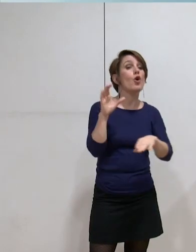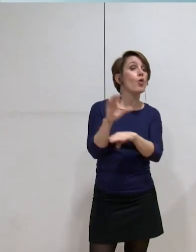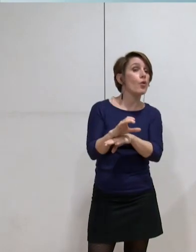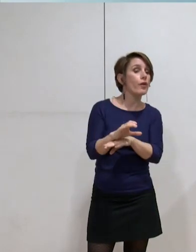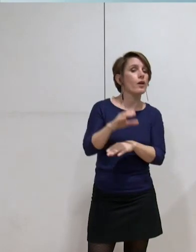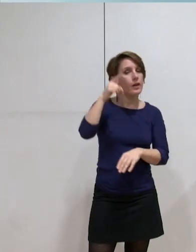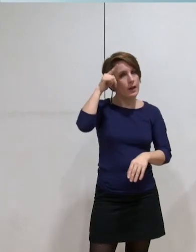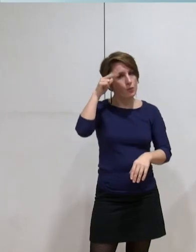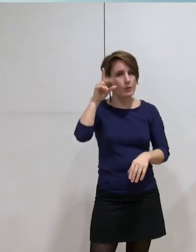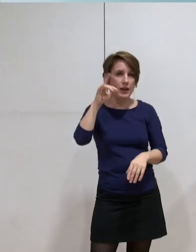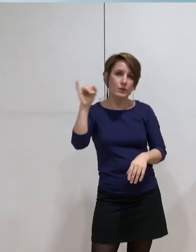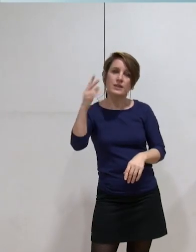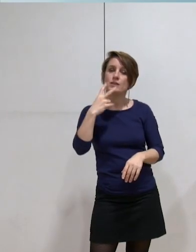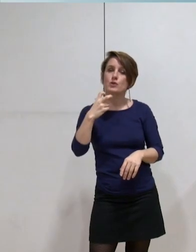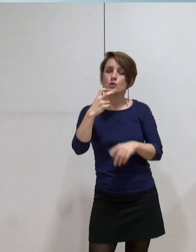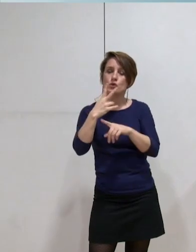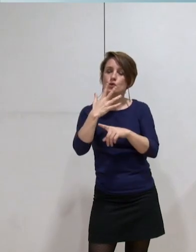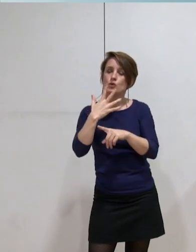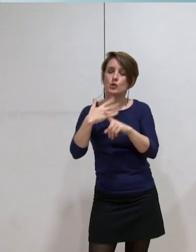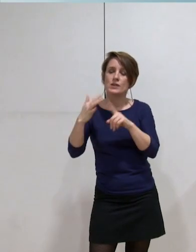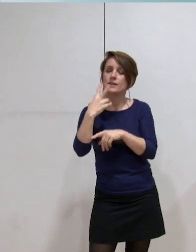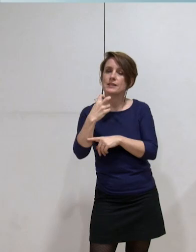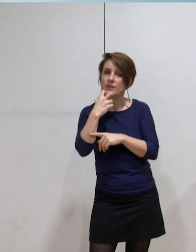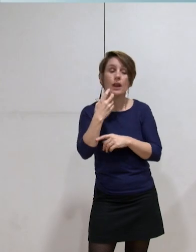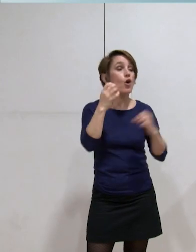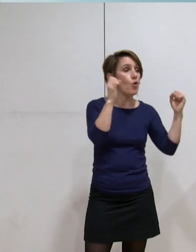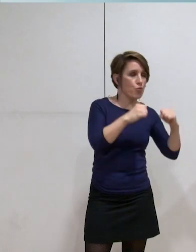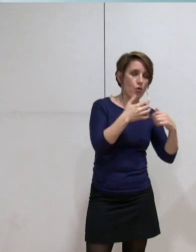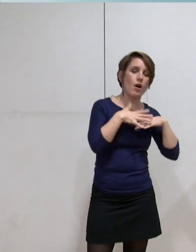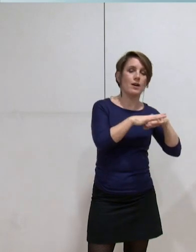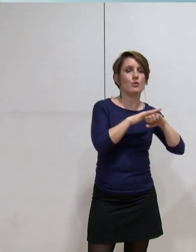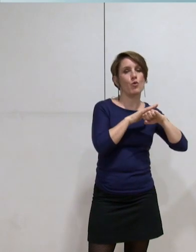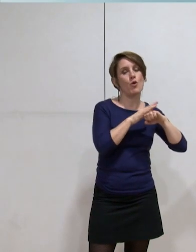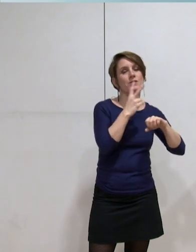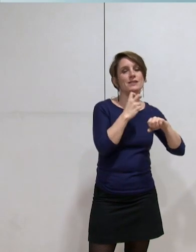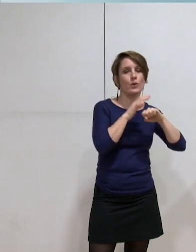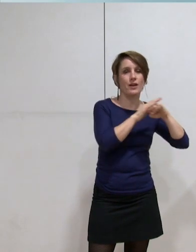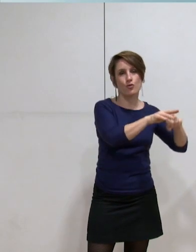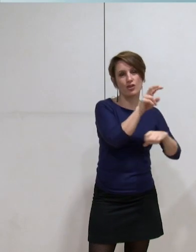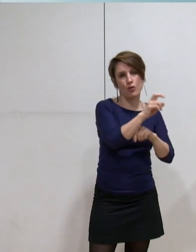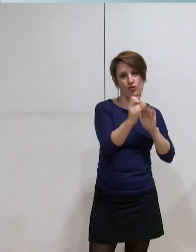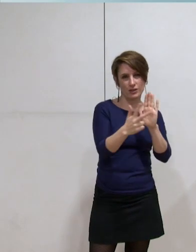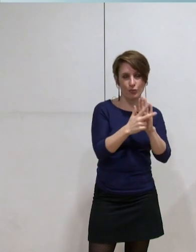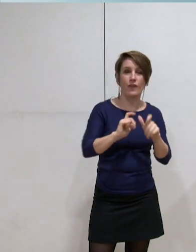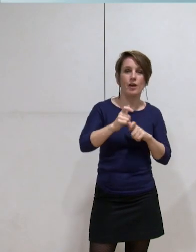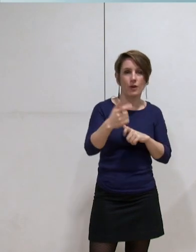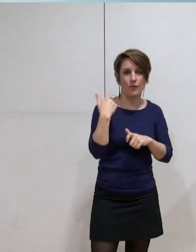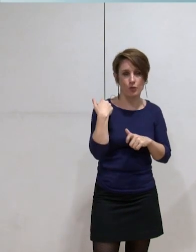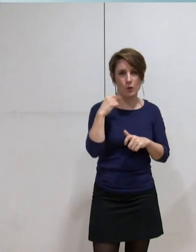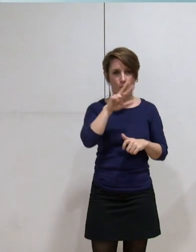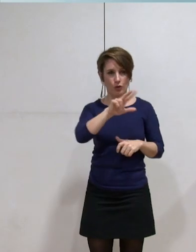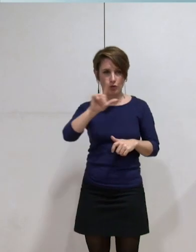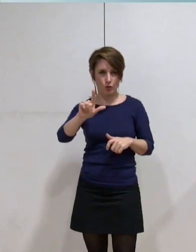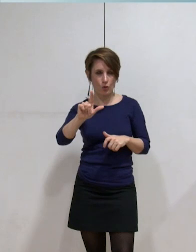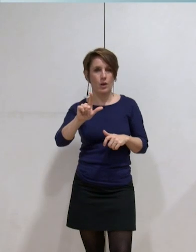contre républicain udi société civile qui vote pour rassemblement citoyen de la gauche et écologistes des libérations adopté la 32 c'est des transferts